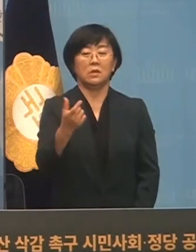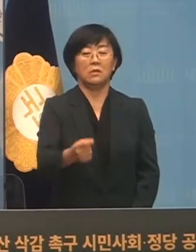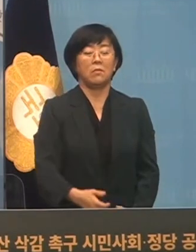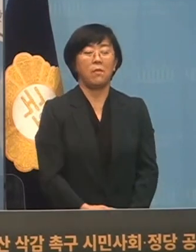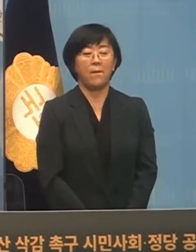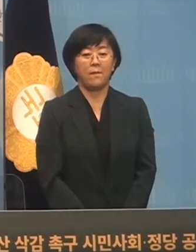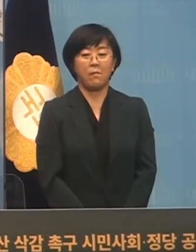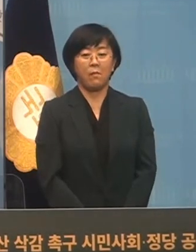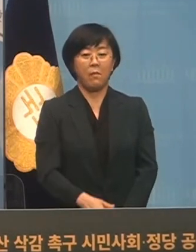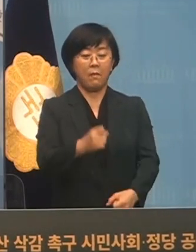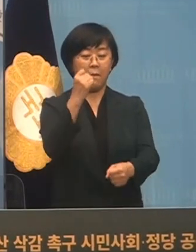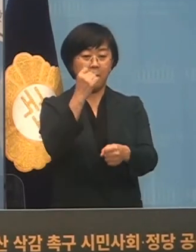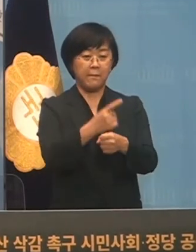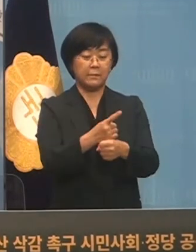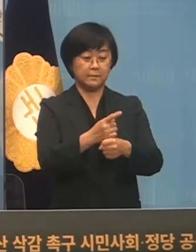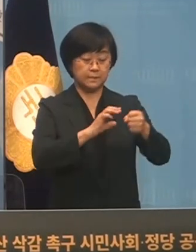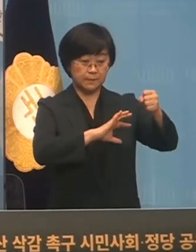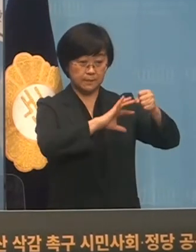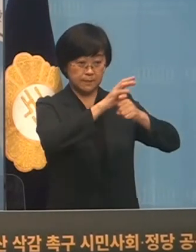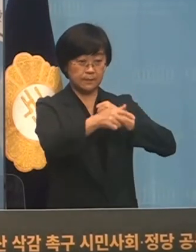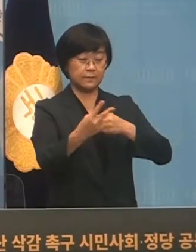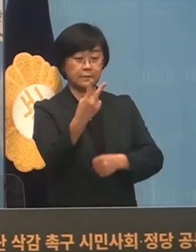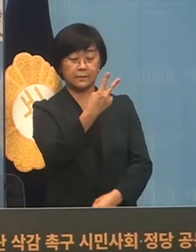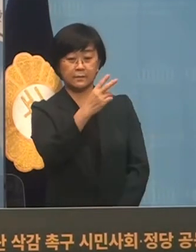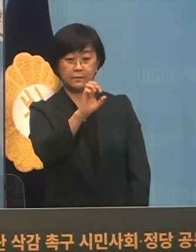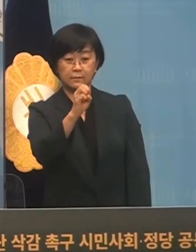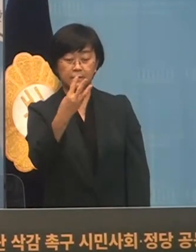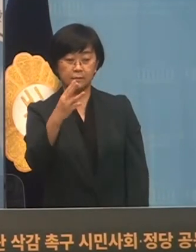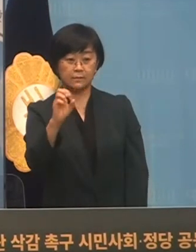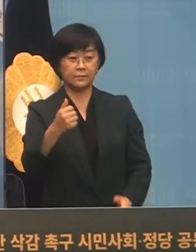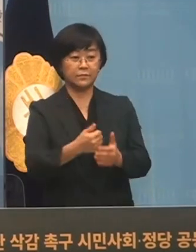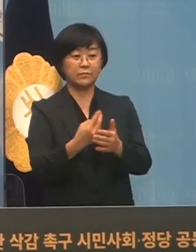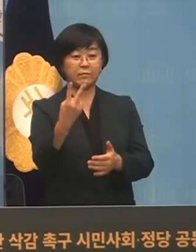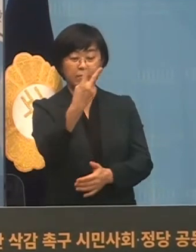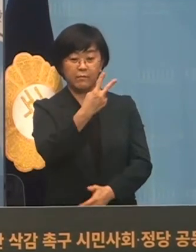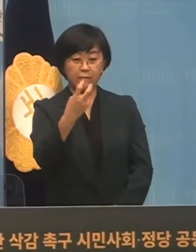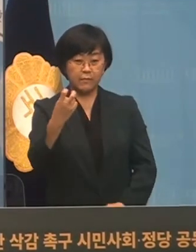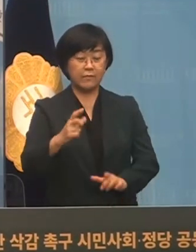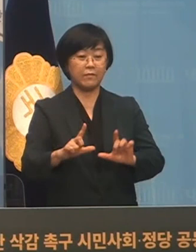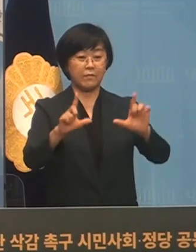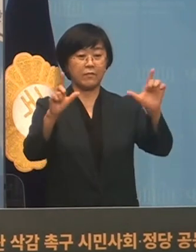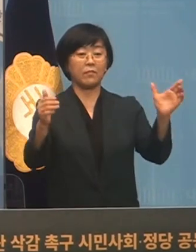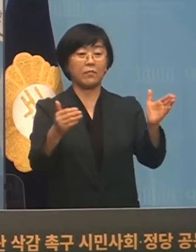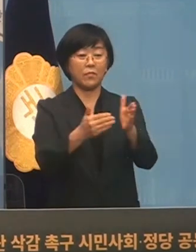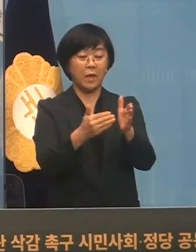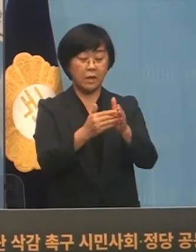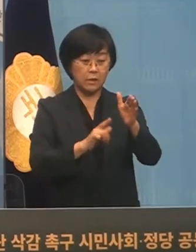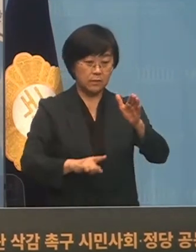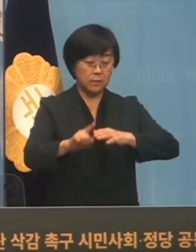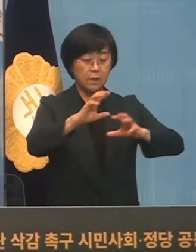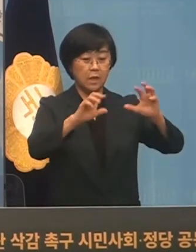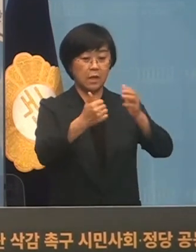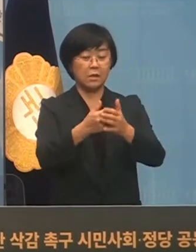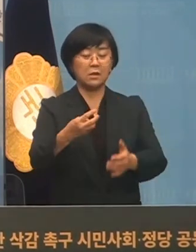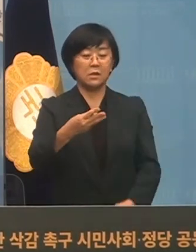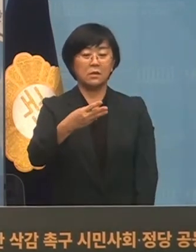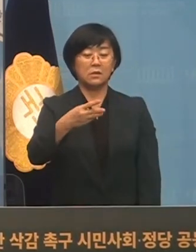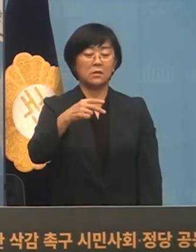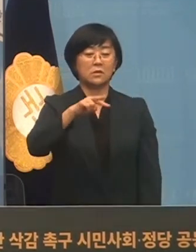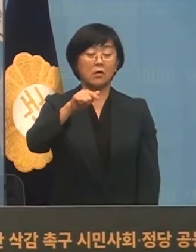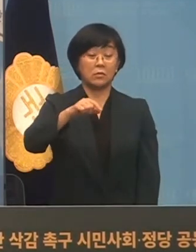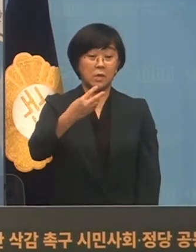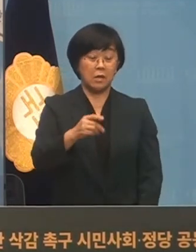같습니다. 이미 전 세계는 2030년 또는 지금 20년대까지 선진국들은 탄소탄을